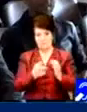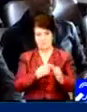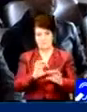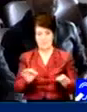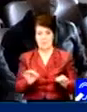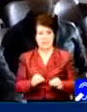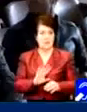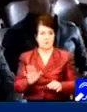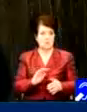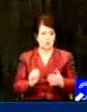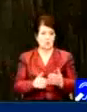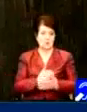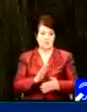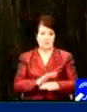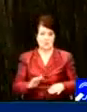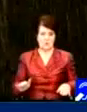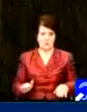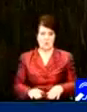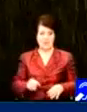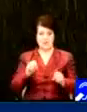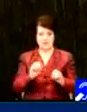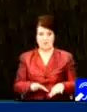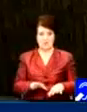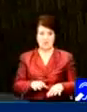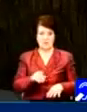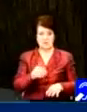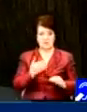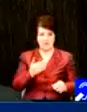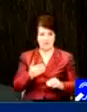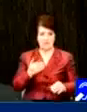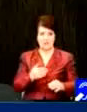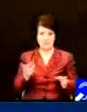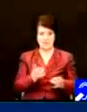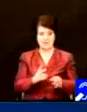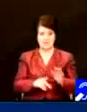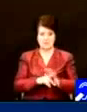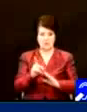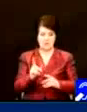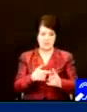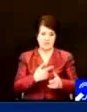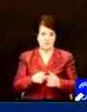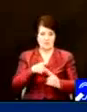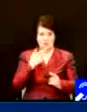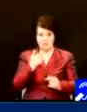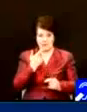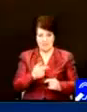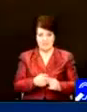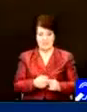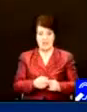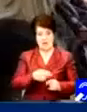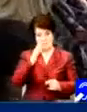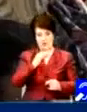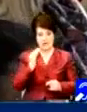Nu mai este o noutate că mulți copii reușesc să mânuiască bine gadgeturile mai devreme decât să facă primii pași sau chiar să vorbească. Evident, unii părinți